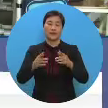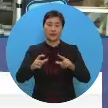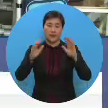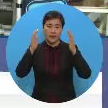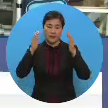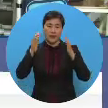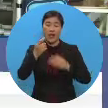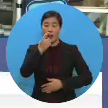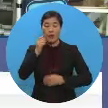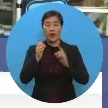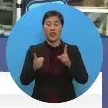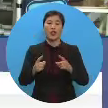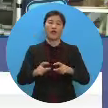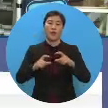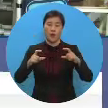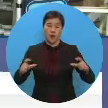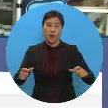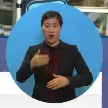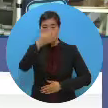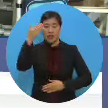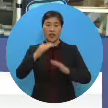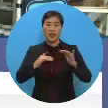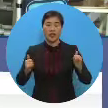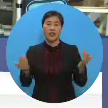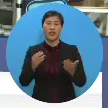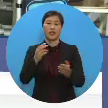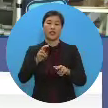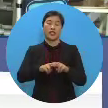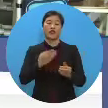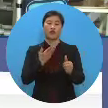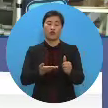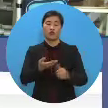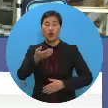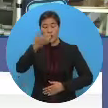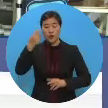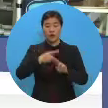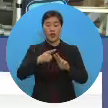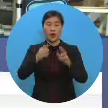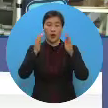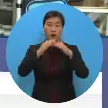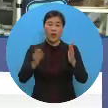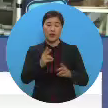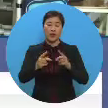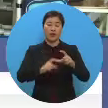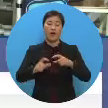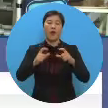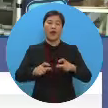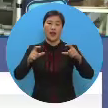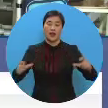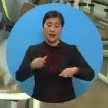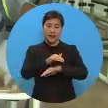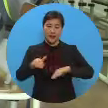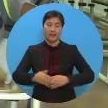전라남도는 지역 아동에게는 배움의 기회를 넓히고 청년에게는 일자리를 제공하는 꿈사다리 공부방 사업을 더욱 확대하기로